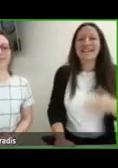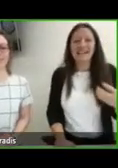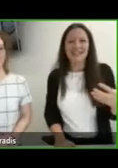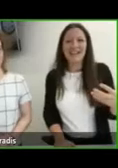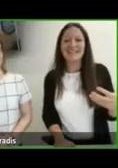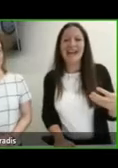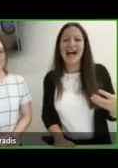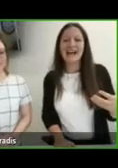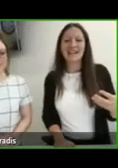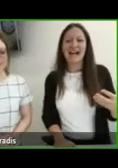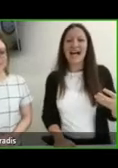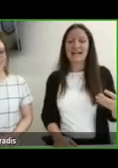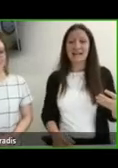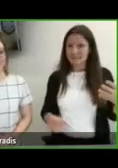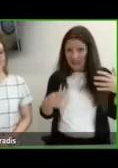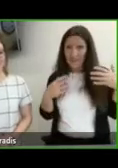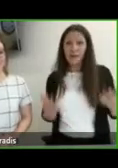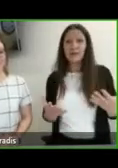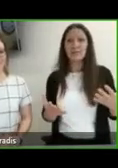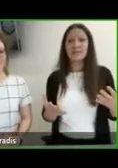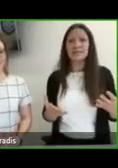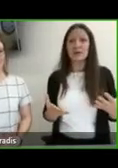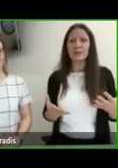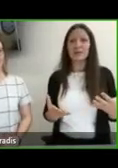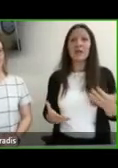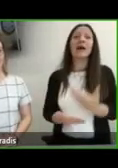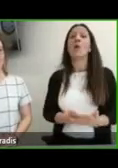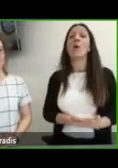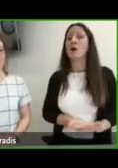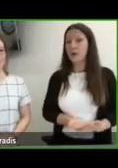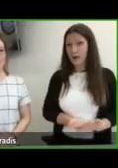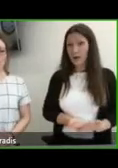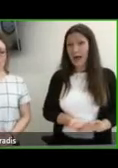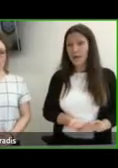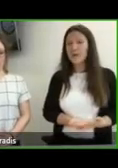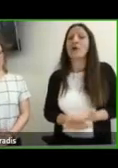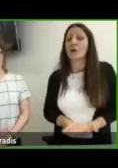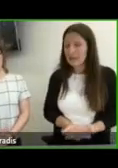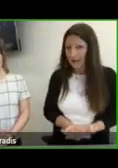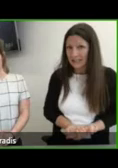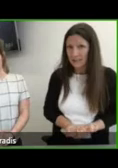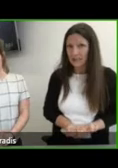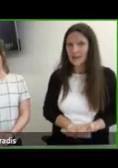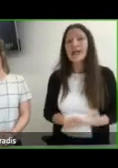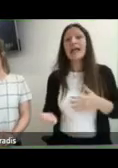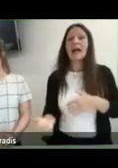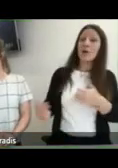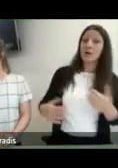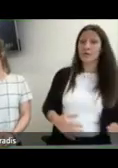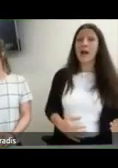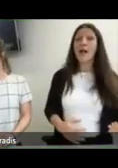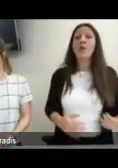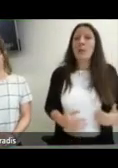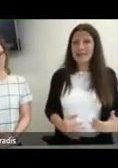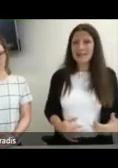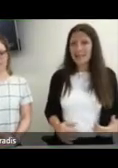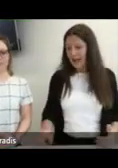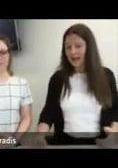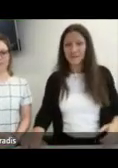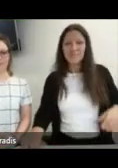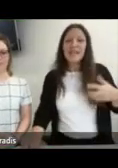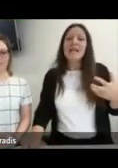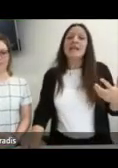Donc, j'ai tendance à après une exposition répétée, là, à croire, à lui accorder de la crédibilité et encore une fois, de